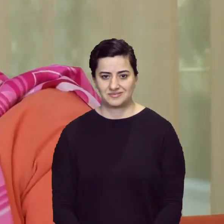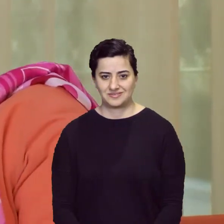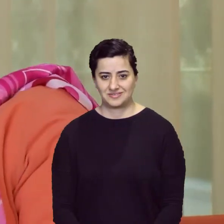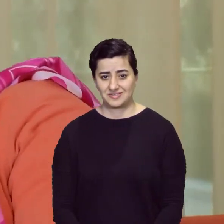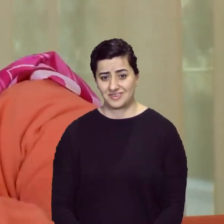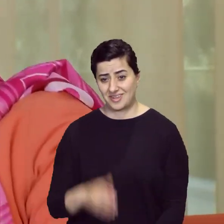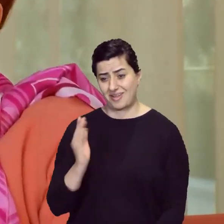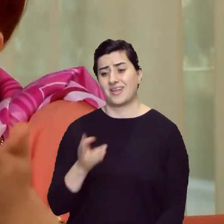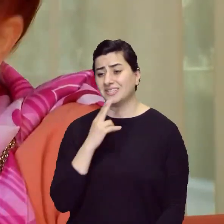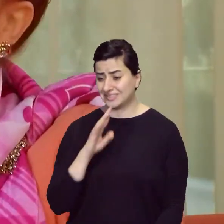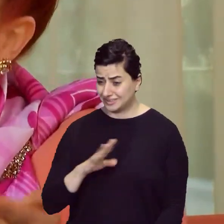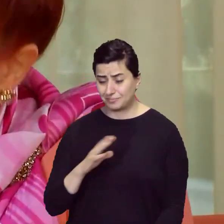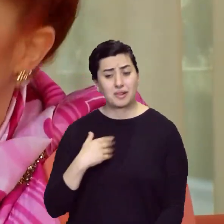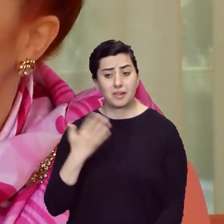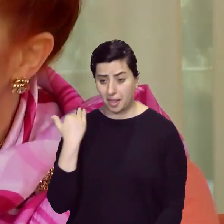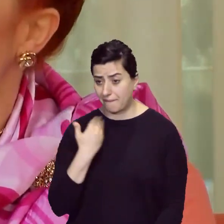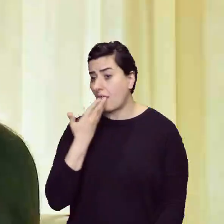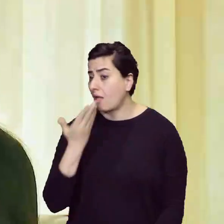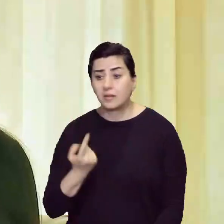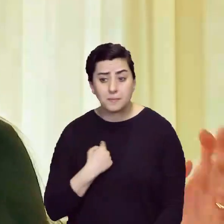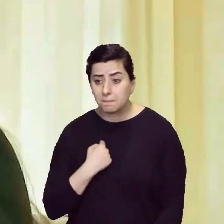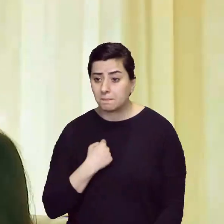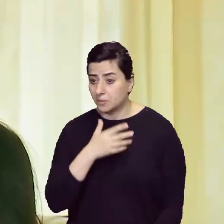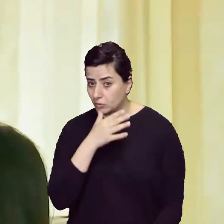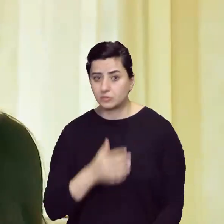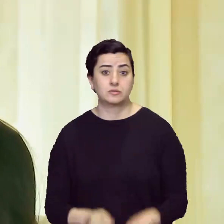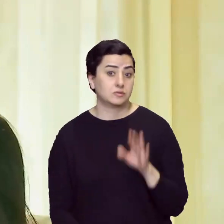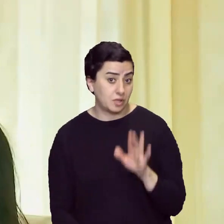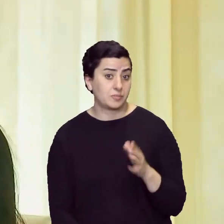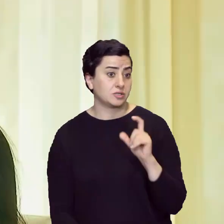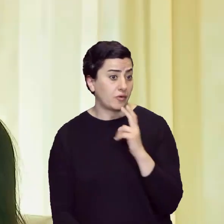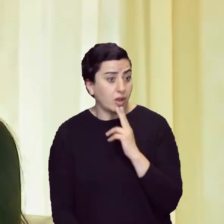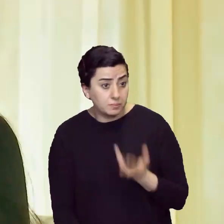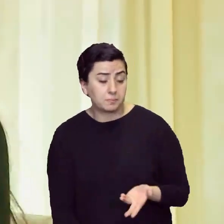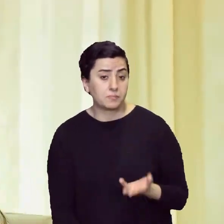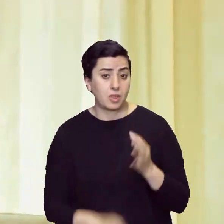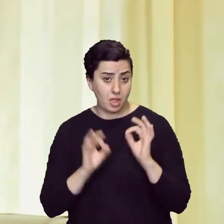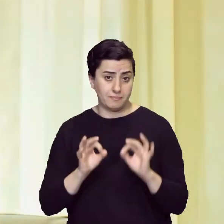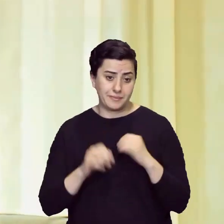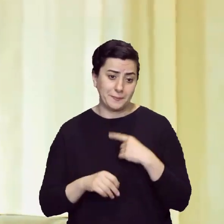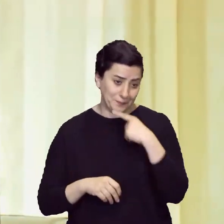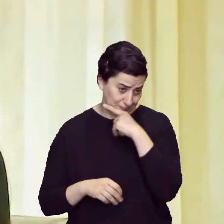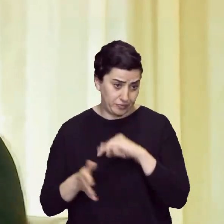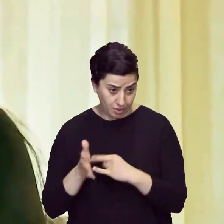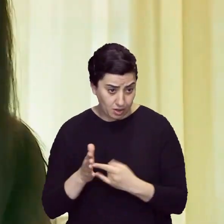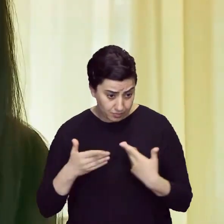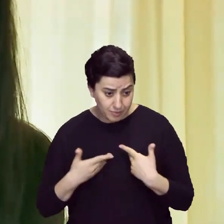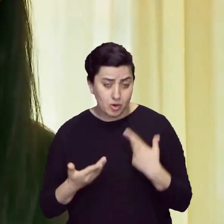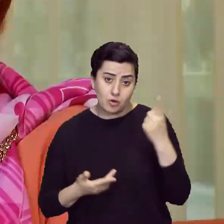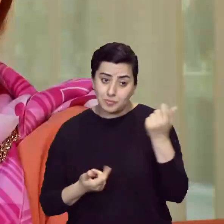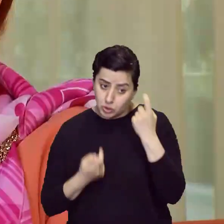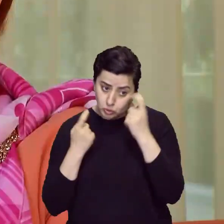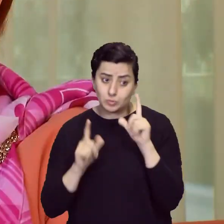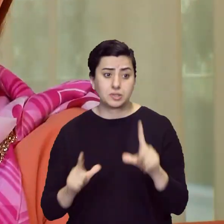Ah be güzel kızım, ben sana daha önce anlatmıştım biliyorsun. Ama tamam da Cevriye Hanım, yani hep ben mi alttan alacağım? E birazcık